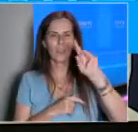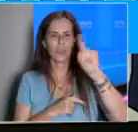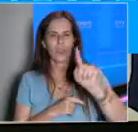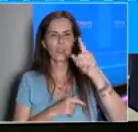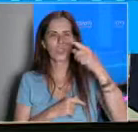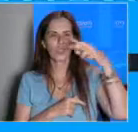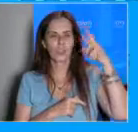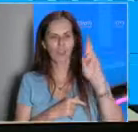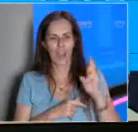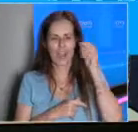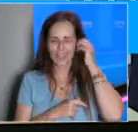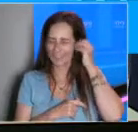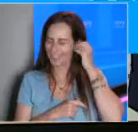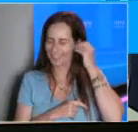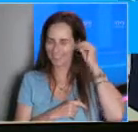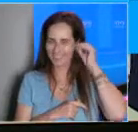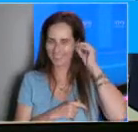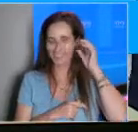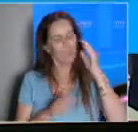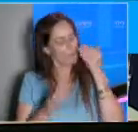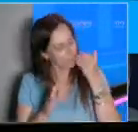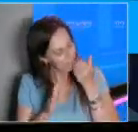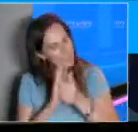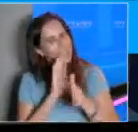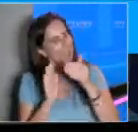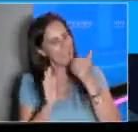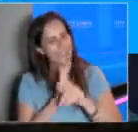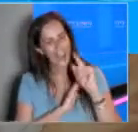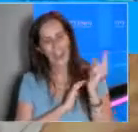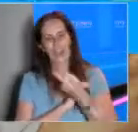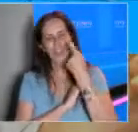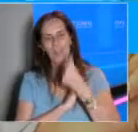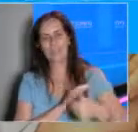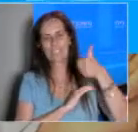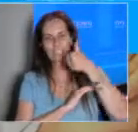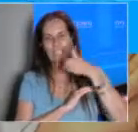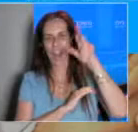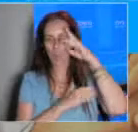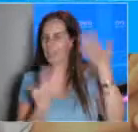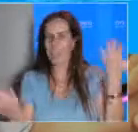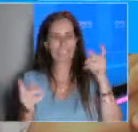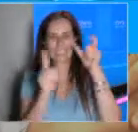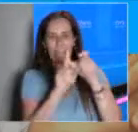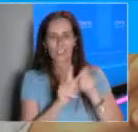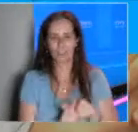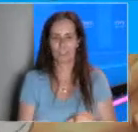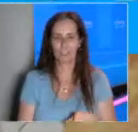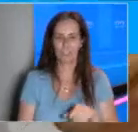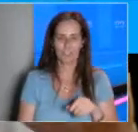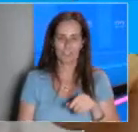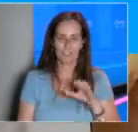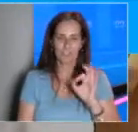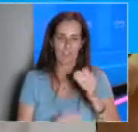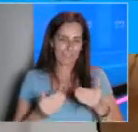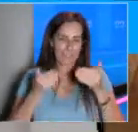חסד וערך אפיים. זהו, מוחל לכולם, אין יותר סנקציות בליכוד. הקדמת את יום